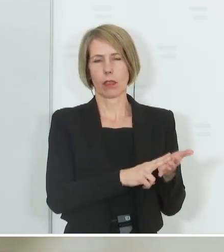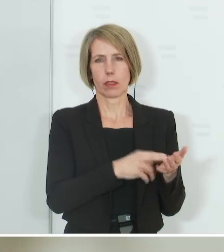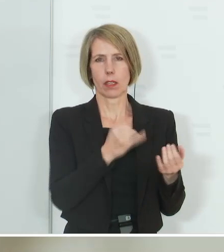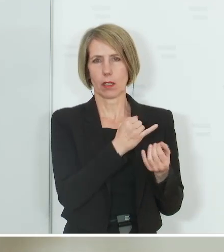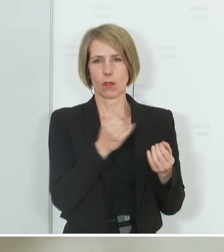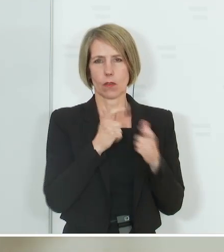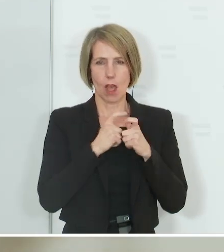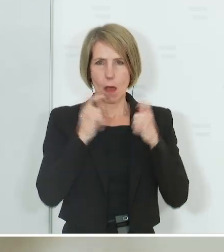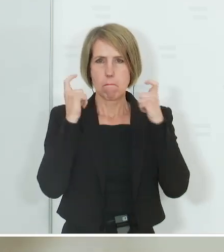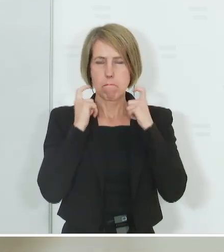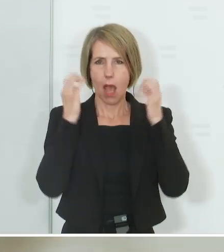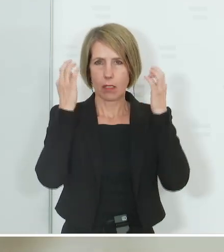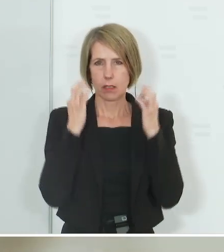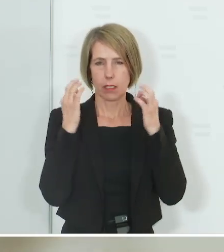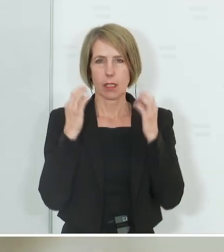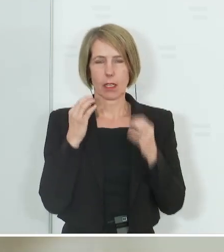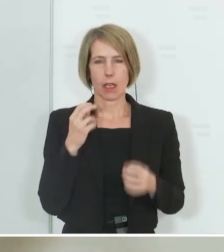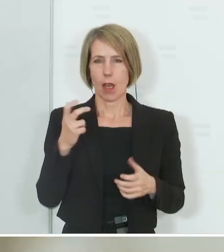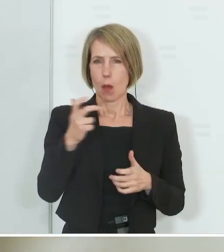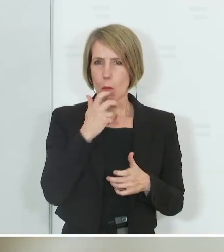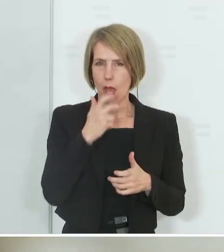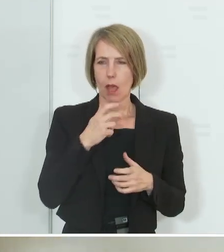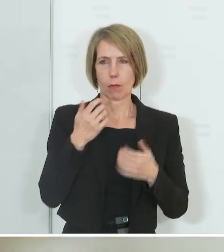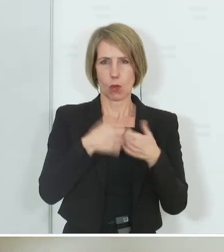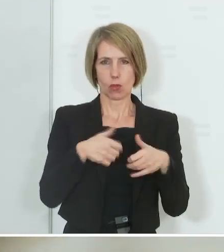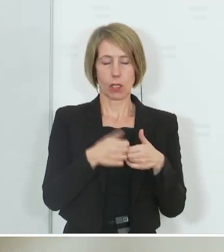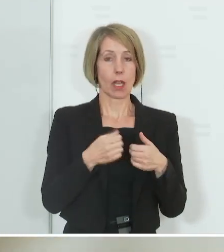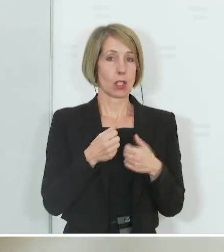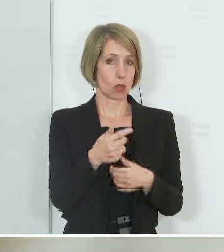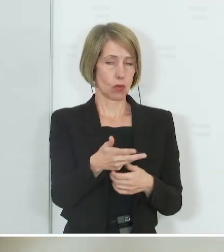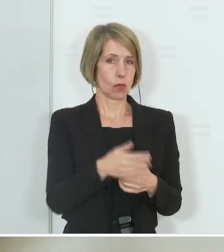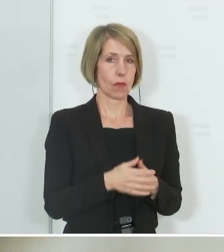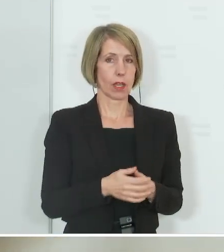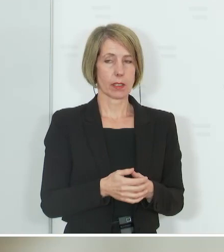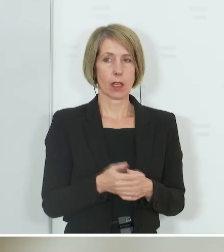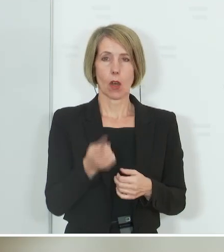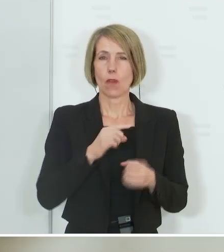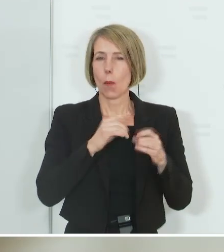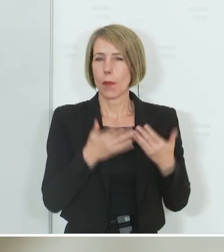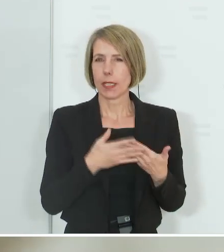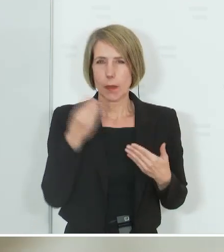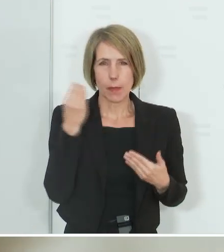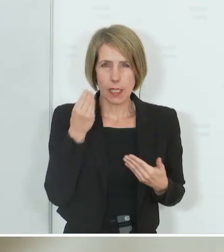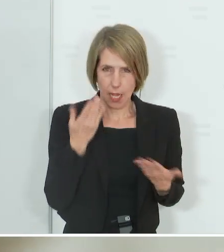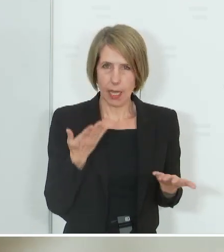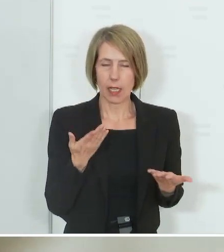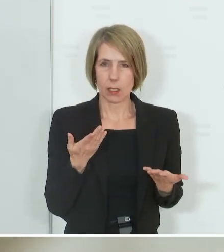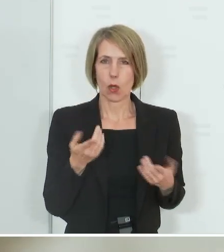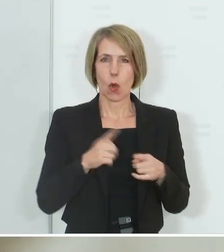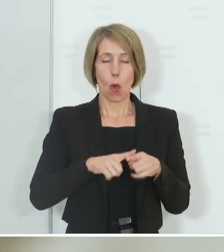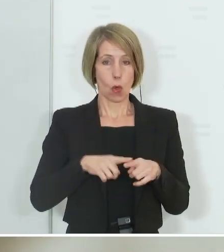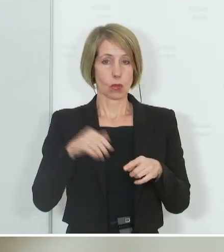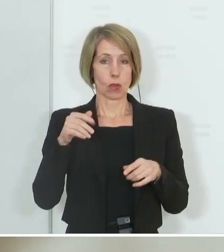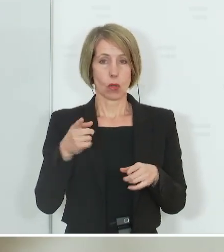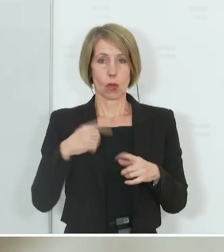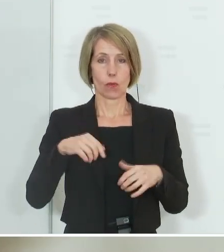an Beatmungsgeräte und so weiter. Wir haben also von der Pandemie gelernt. Wir lernen jetzt vom Krieg, dass wir Europa reindustrialisieren